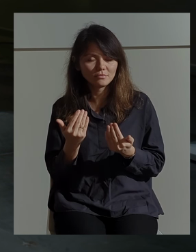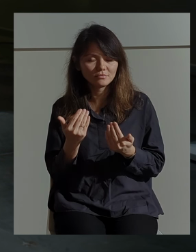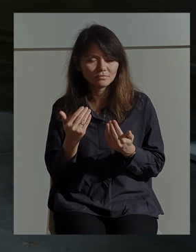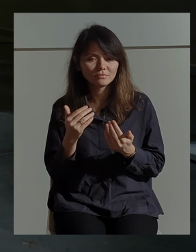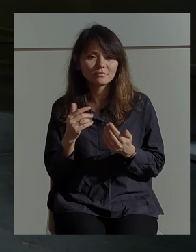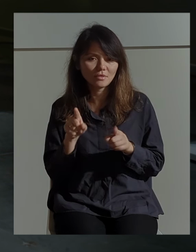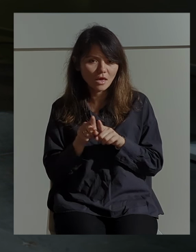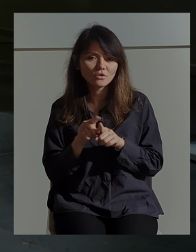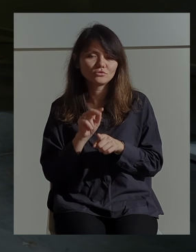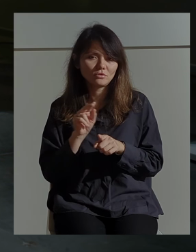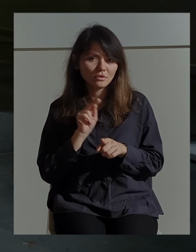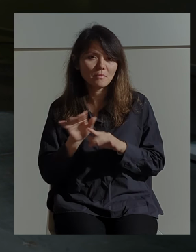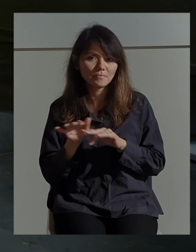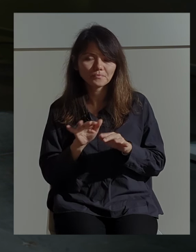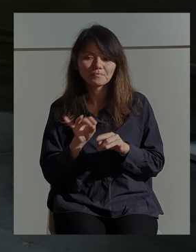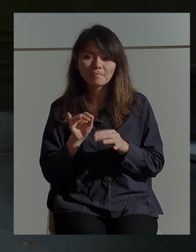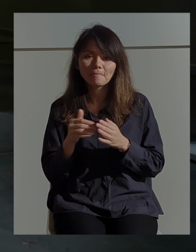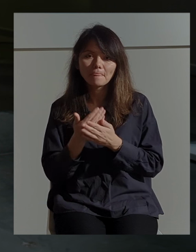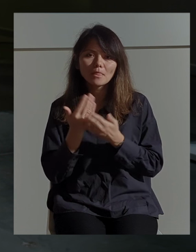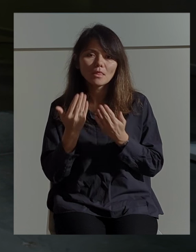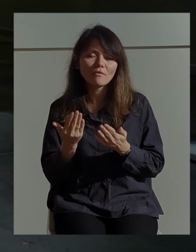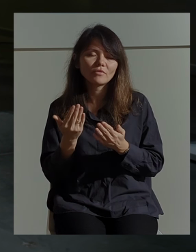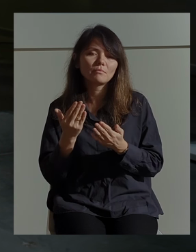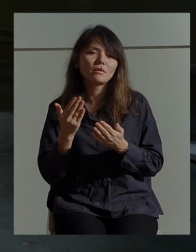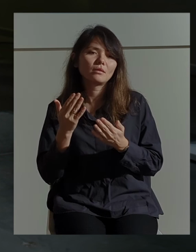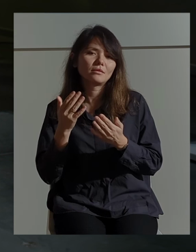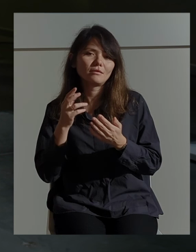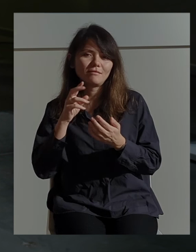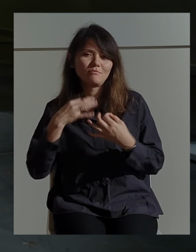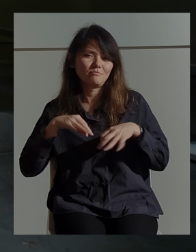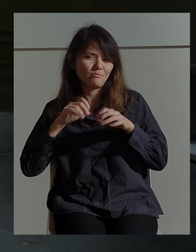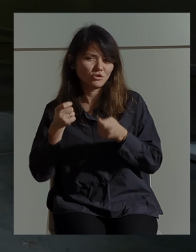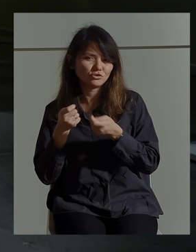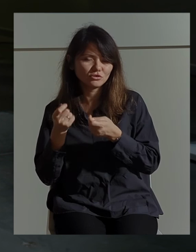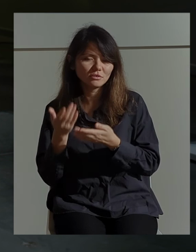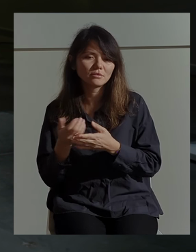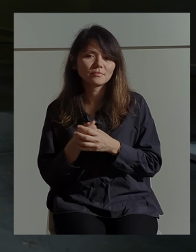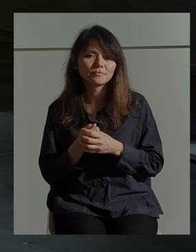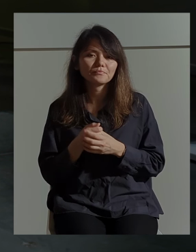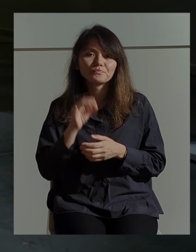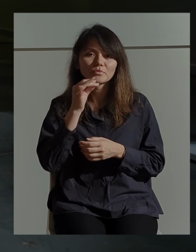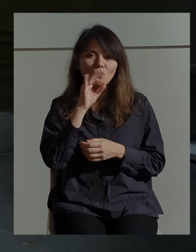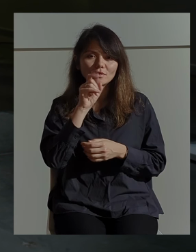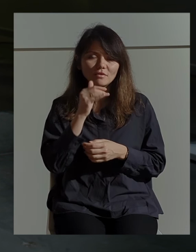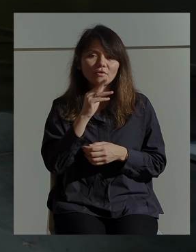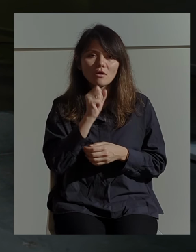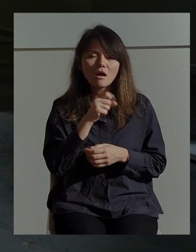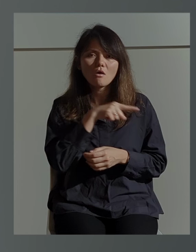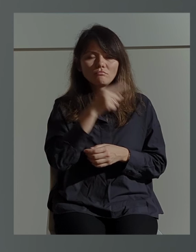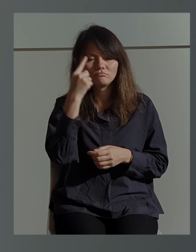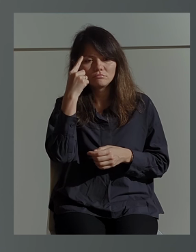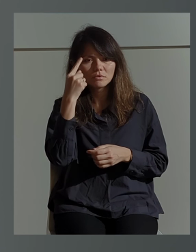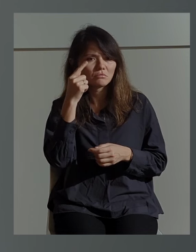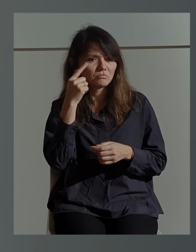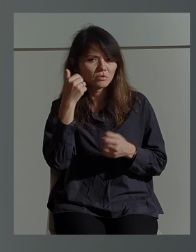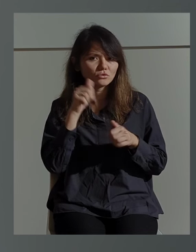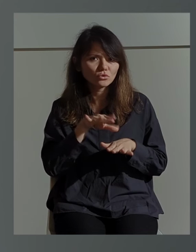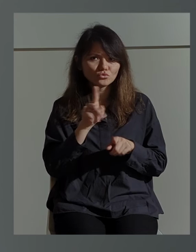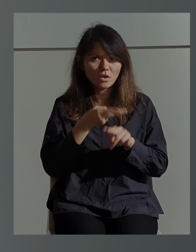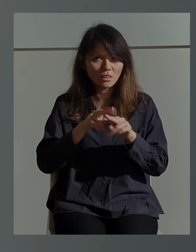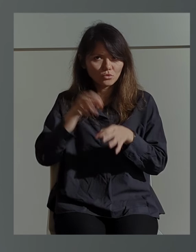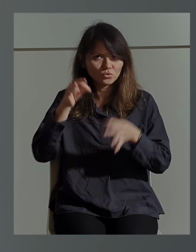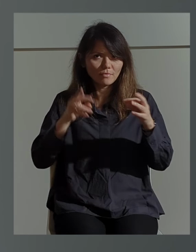судами и современными машинами а соответственно ФК решает что произошла судебная